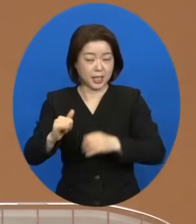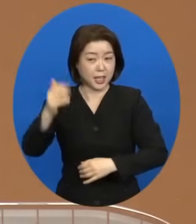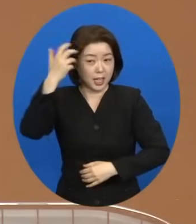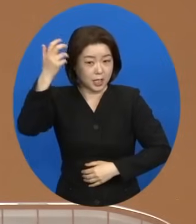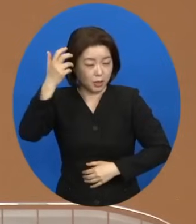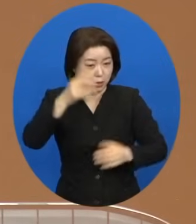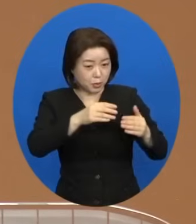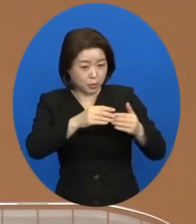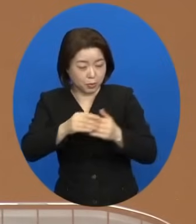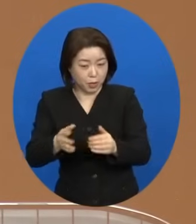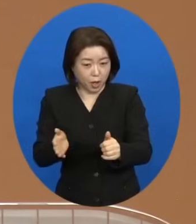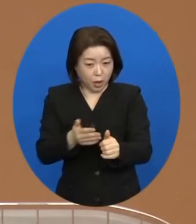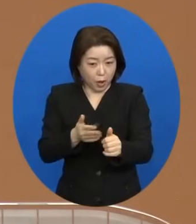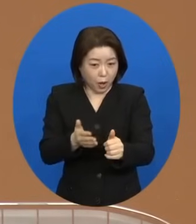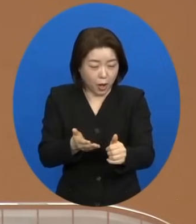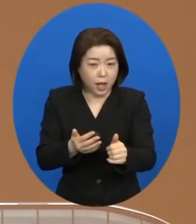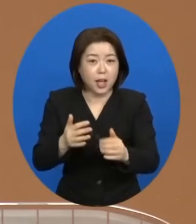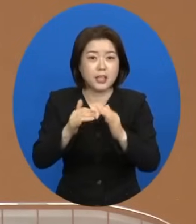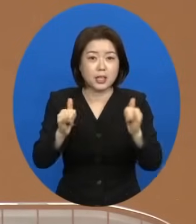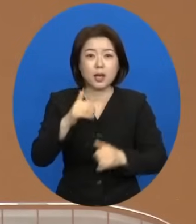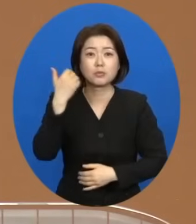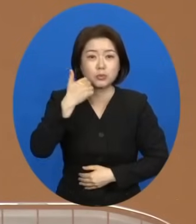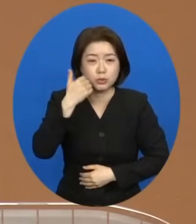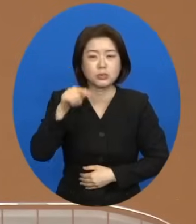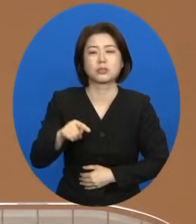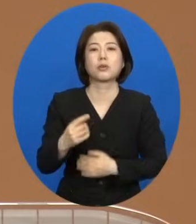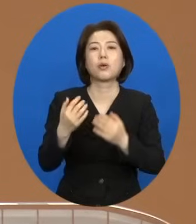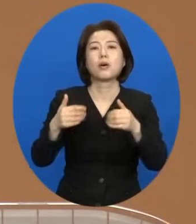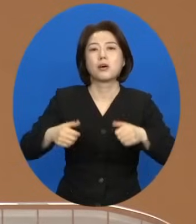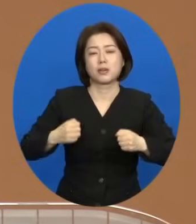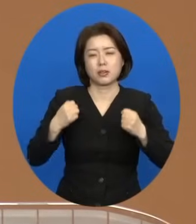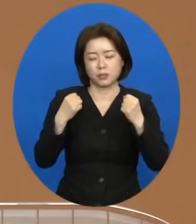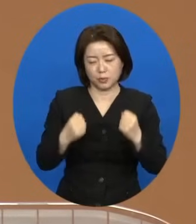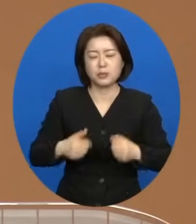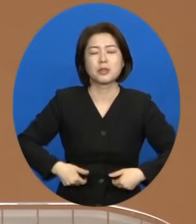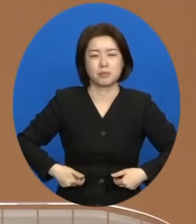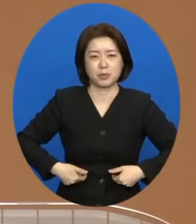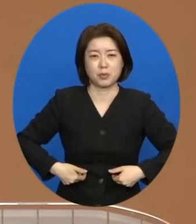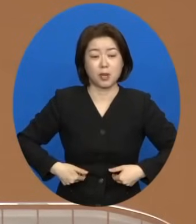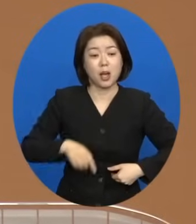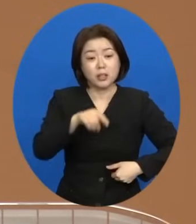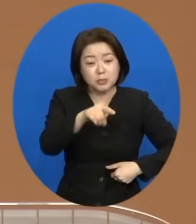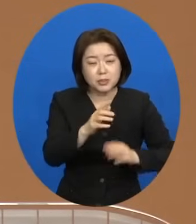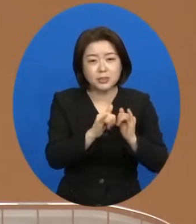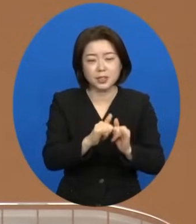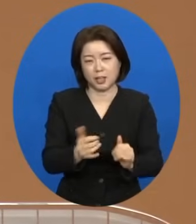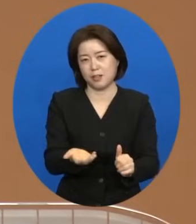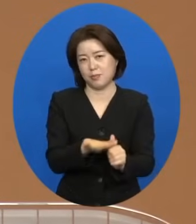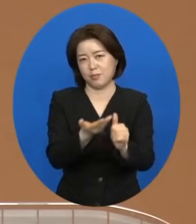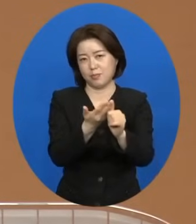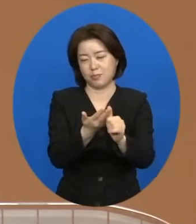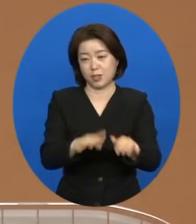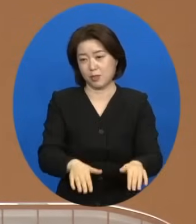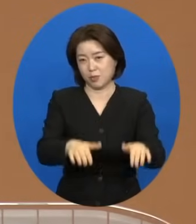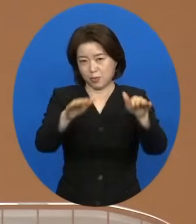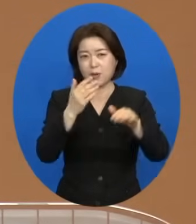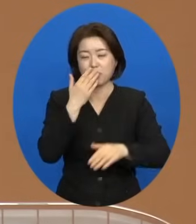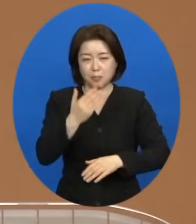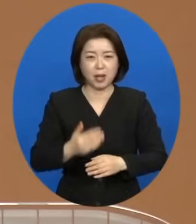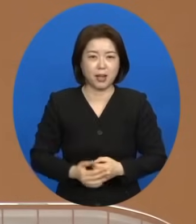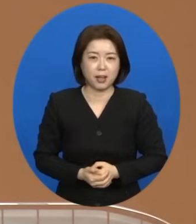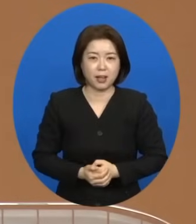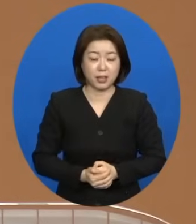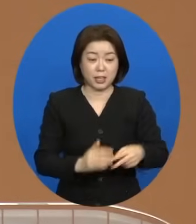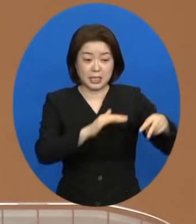해줄 수 있는 영적 지도를 해줄 수 있는 사람이 있을 때에 그 사람은 성장을 한다 가르쳤습니다 그래서이 사무엘에게